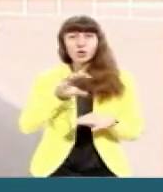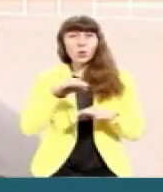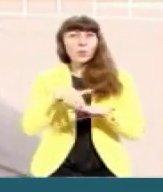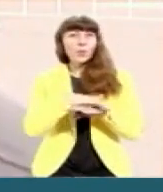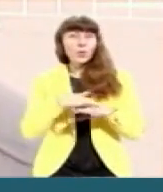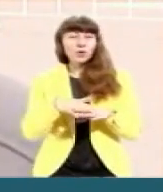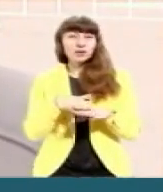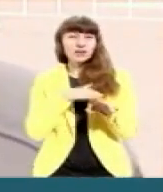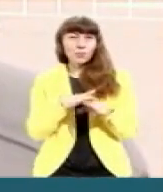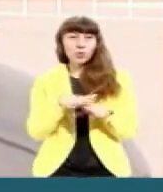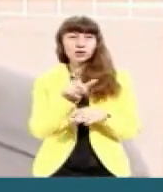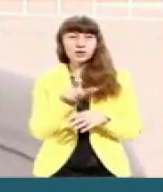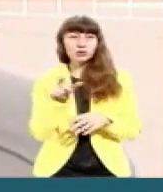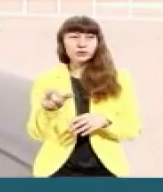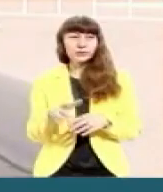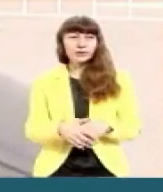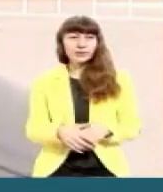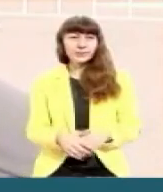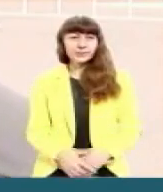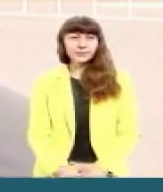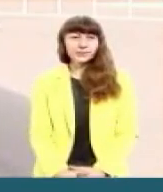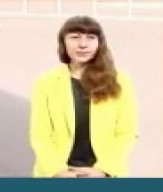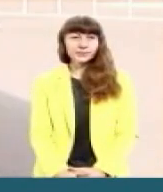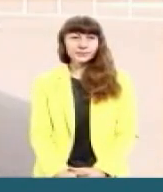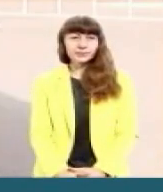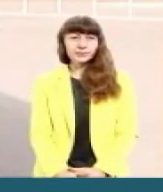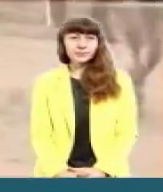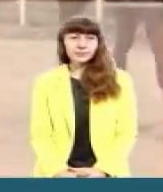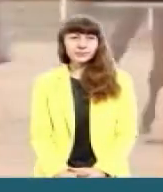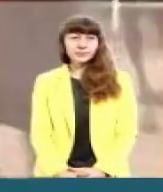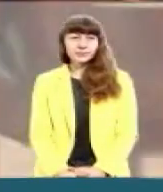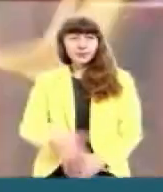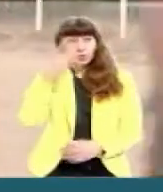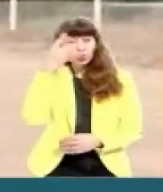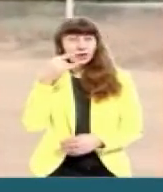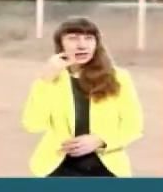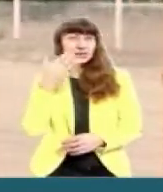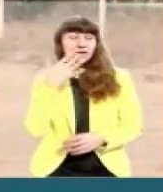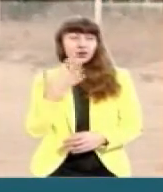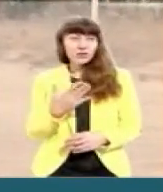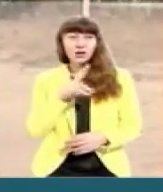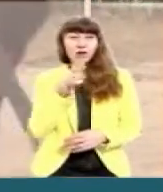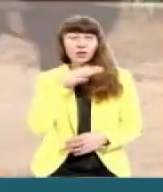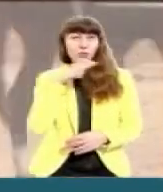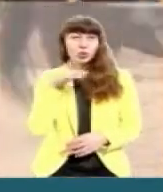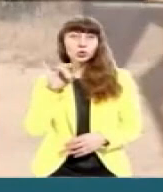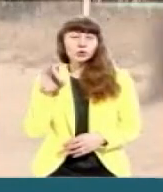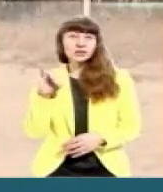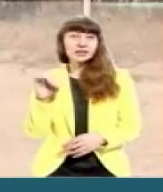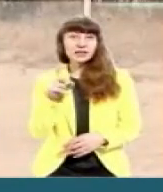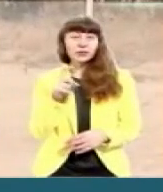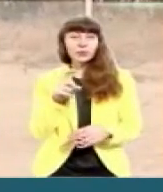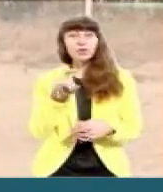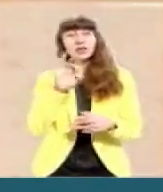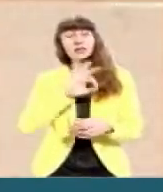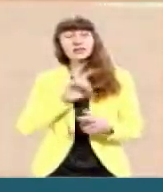обычно забиты людьми до отказа, еще с раннего утра. Культура казахского народа, как и многих тюркских, была основана